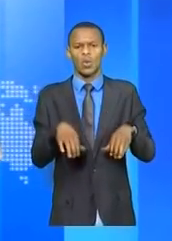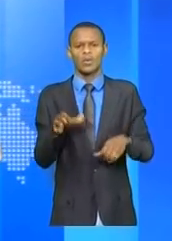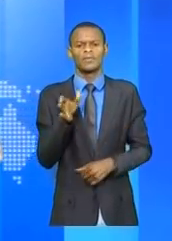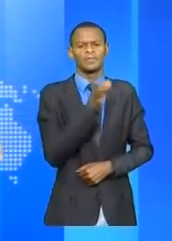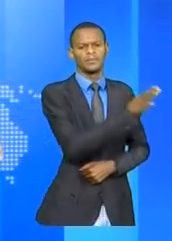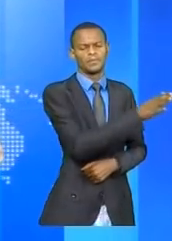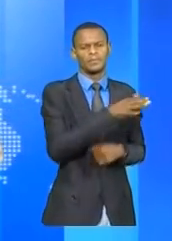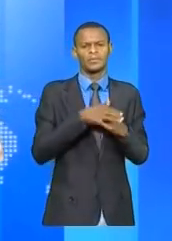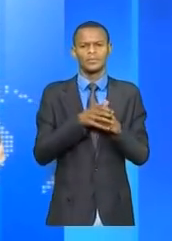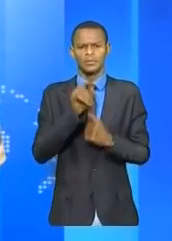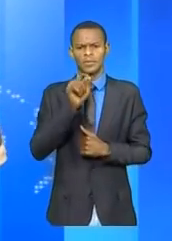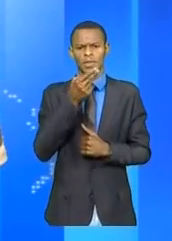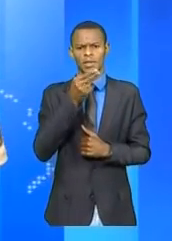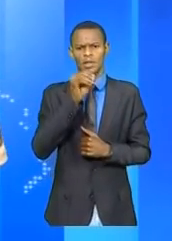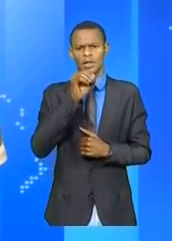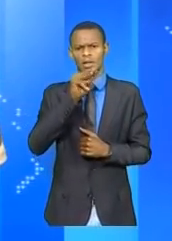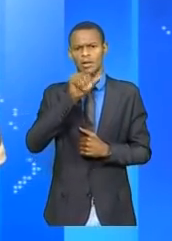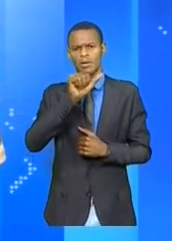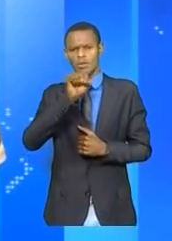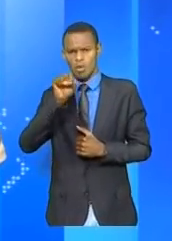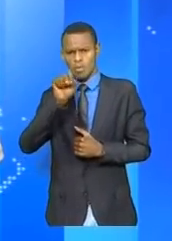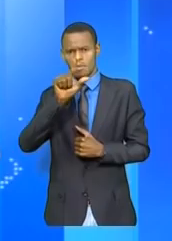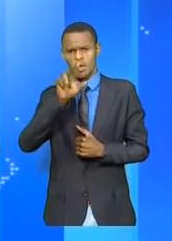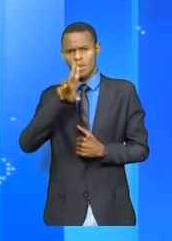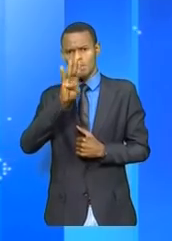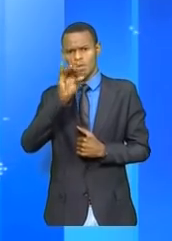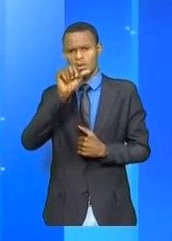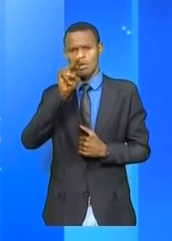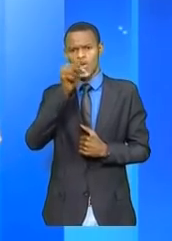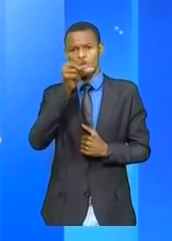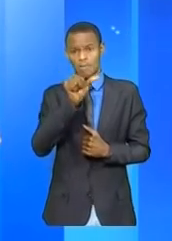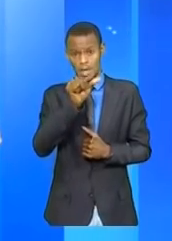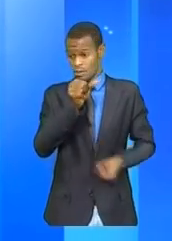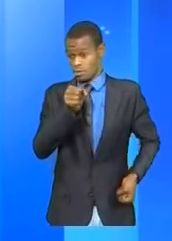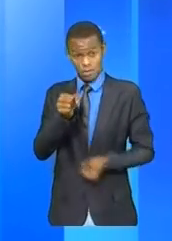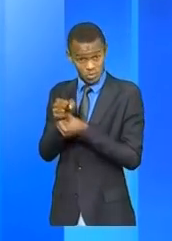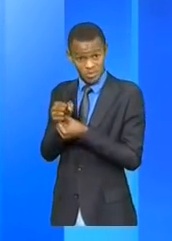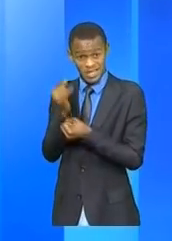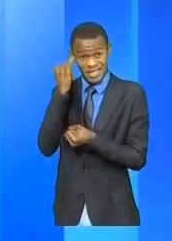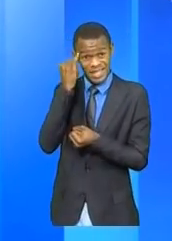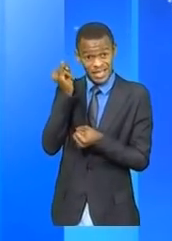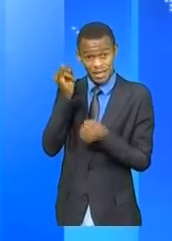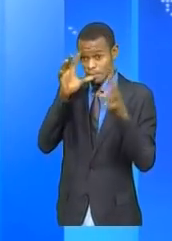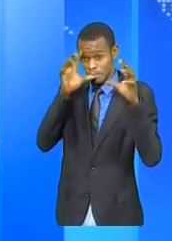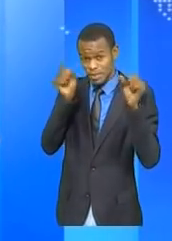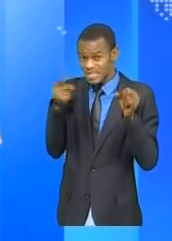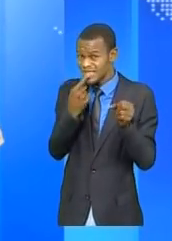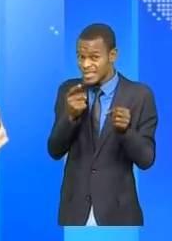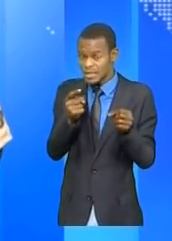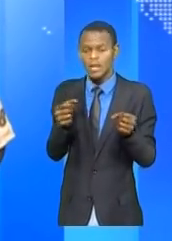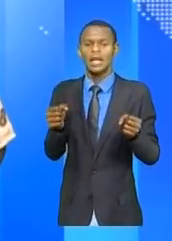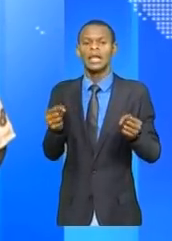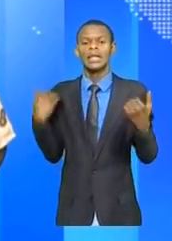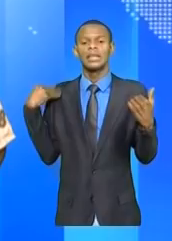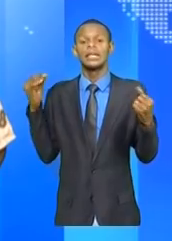Thomas Lubanga soutient l'état de siège initié par le chef de l'État Félix Tshisekedi. Ce notable de l'Ituri l'a dit au vice-ministre